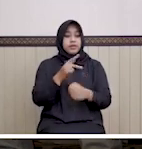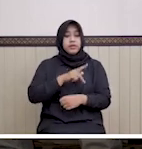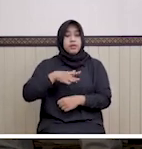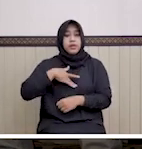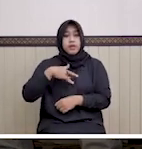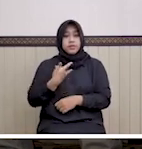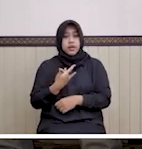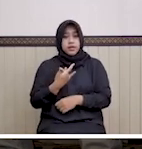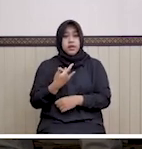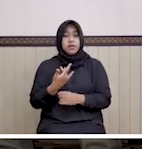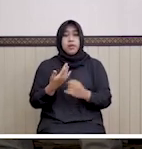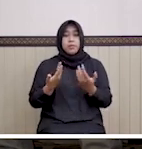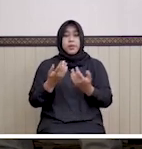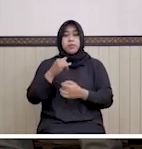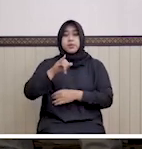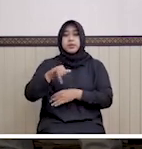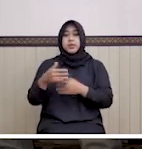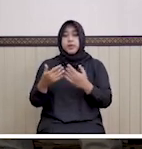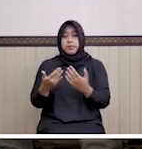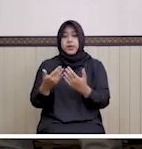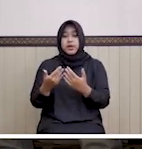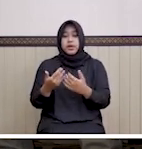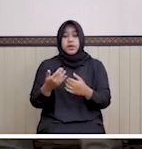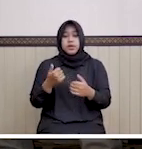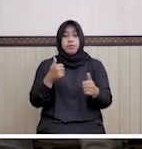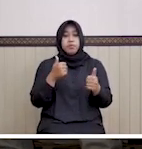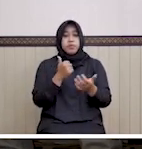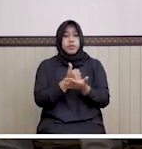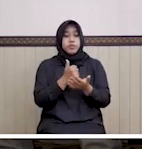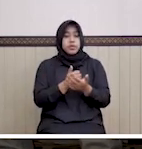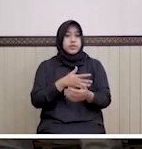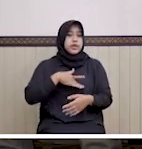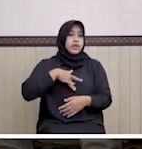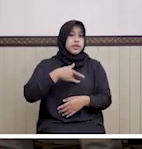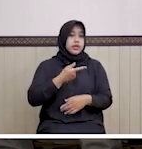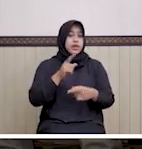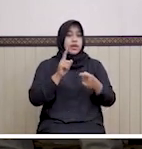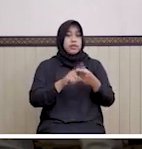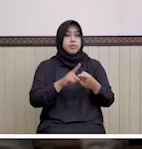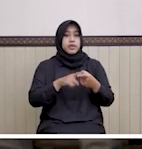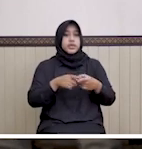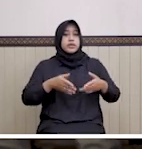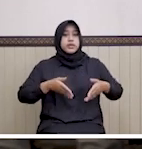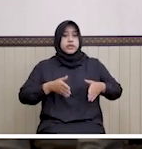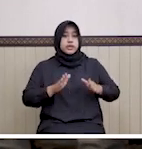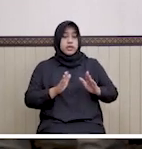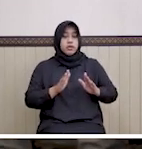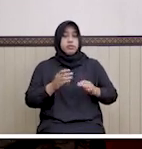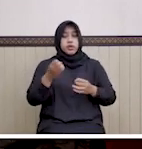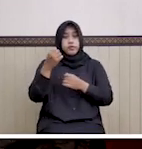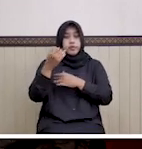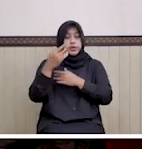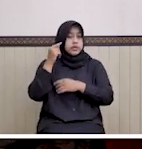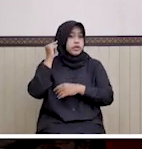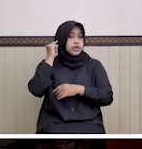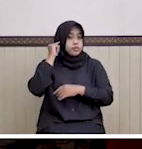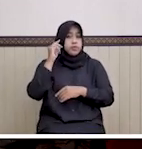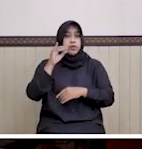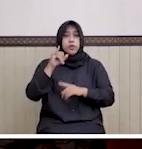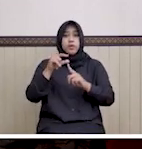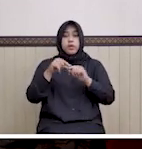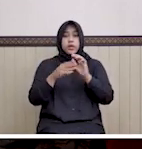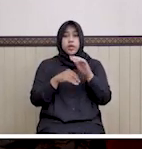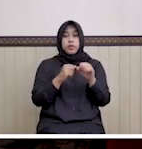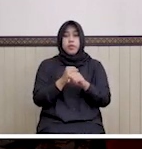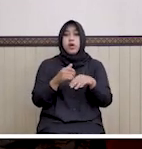tentunya apa yang menjadi yang dirasakan oleh teman-teman dari Sigap tadi yang disampaikan Mbak Ipung atau teman-teman